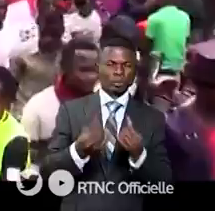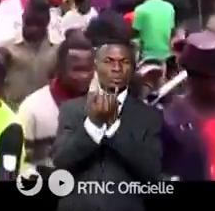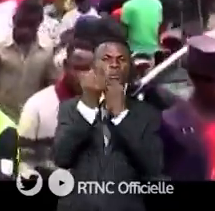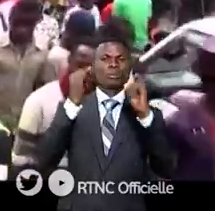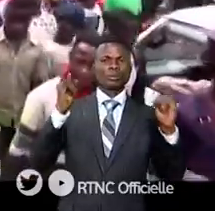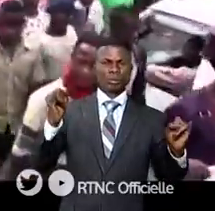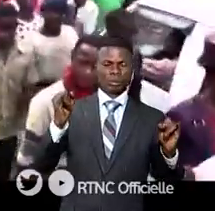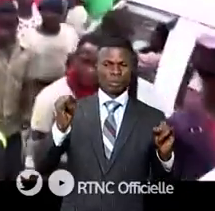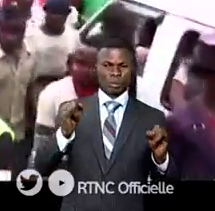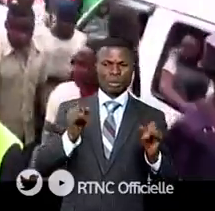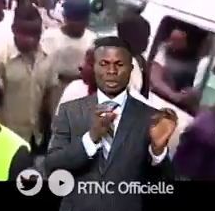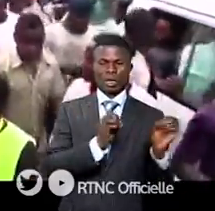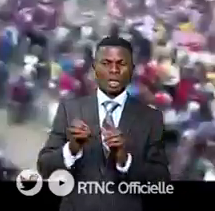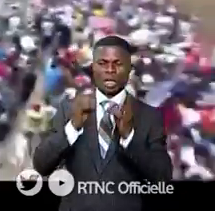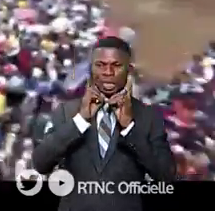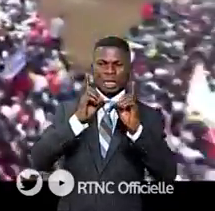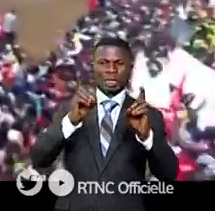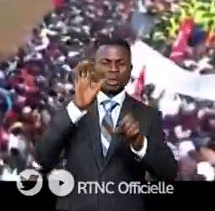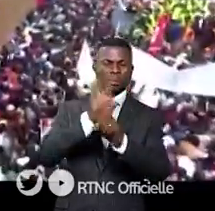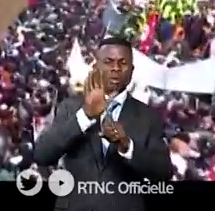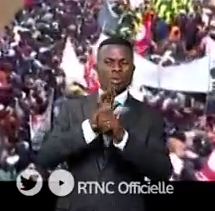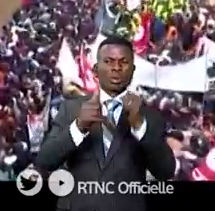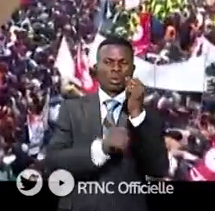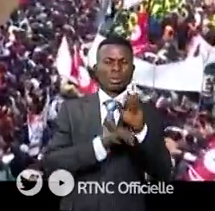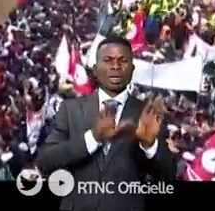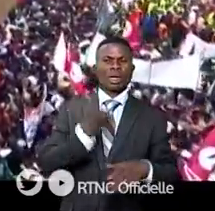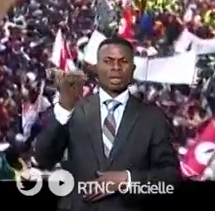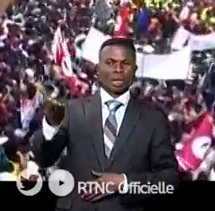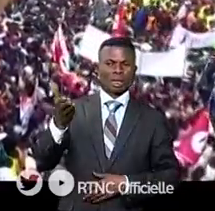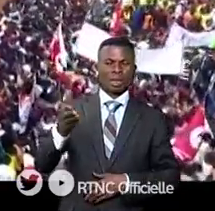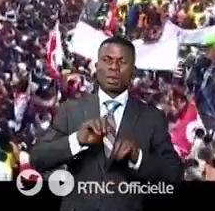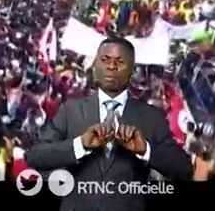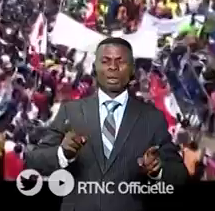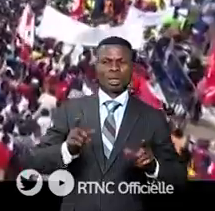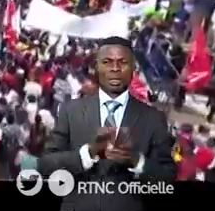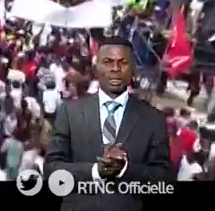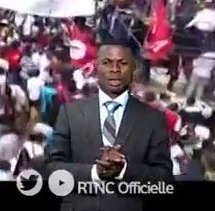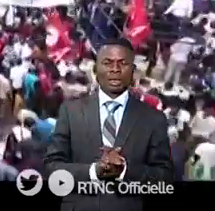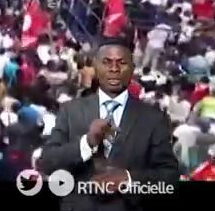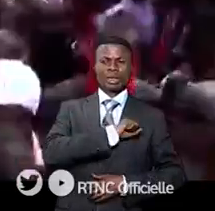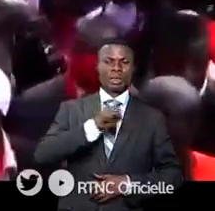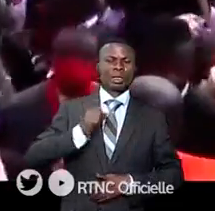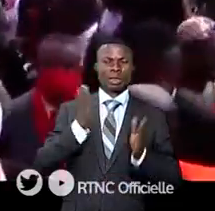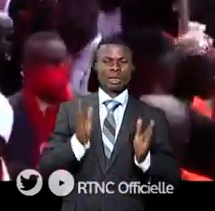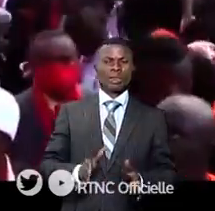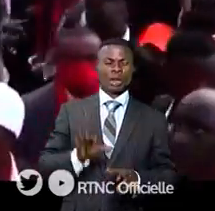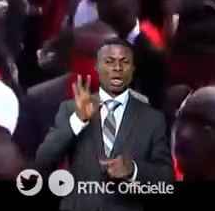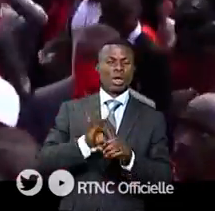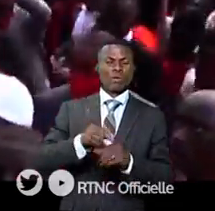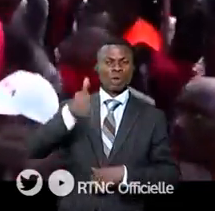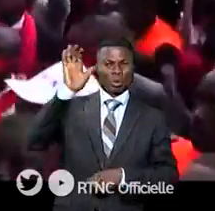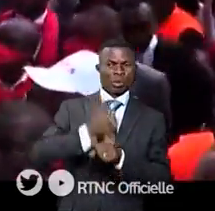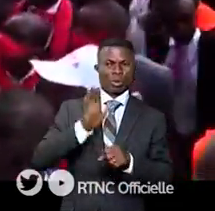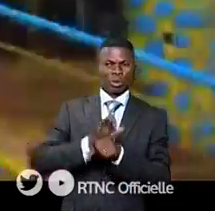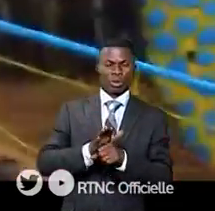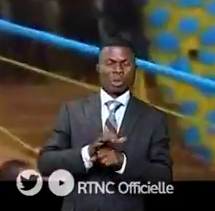l'Indépendance, où il devait s'adresser à des milliers de personnes qui l'attendaient. Mais malheureusement, le sénateur, le mieux élu du Sud Kivu, s'est